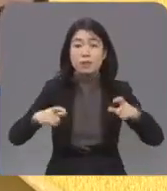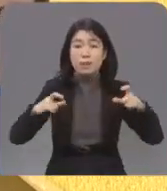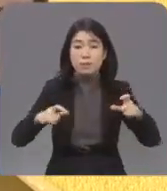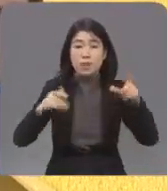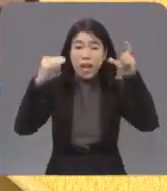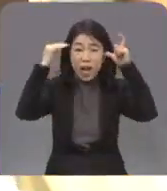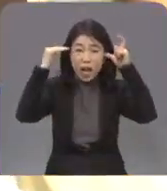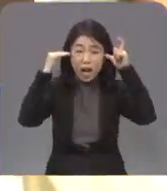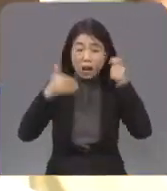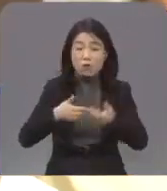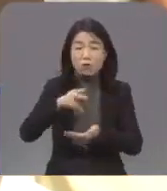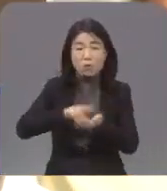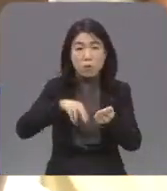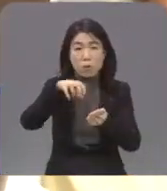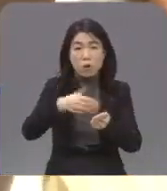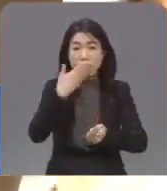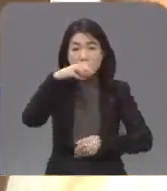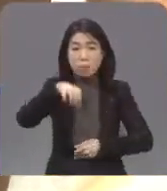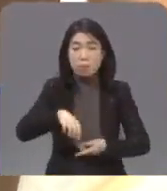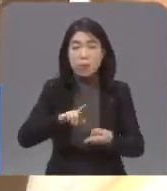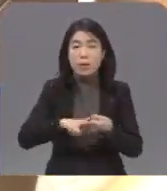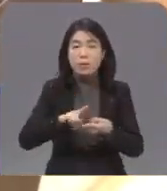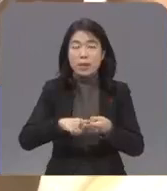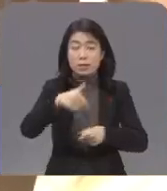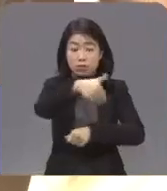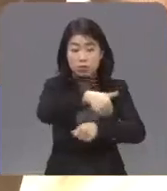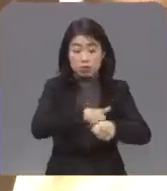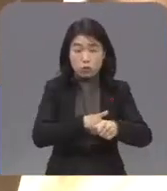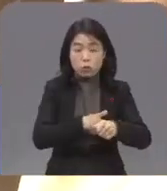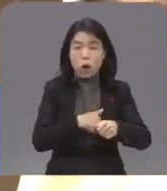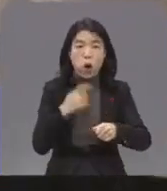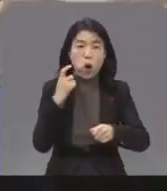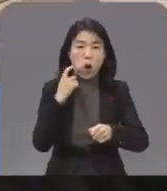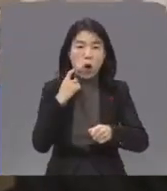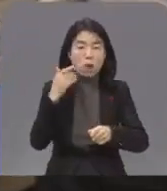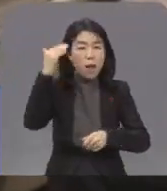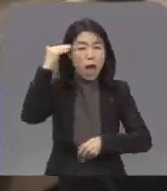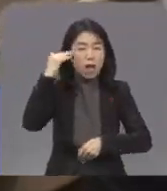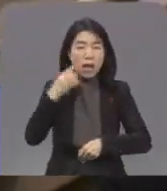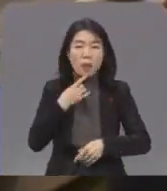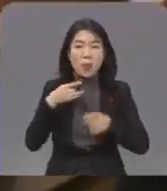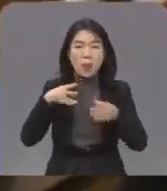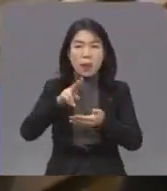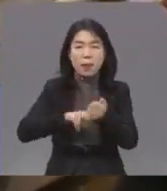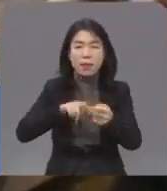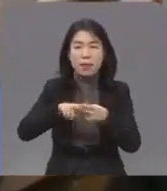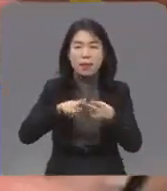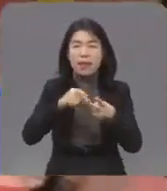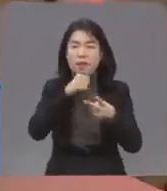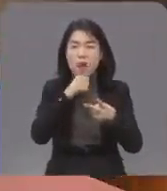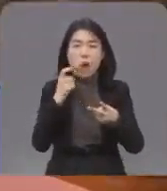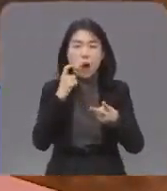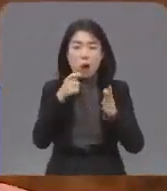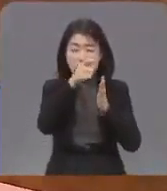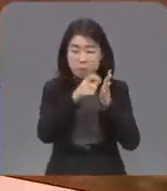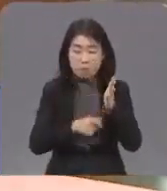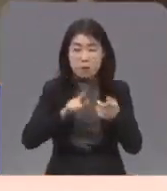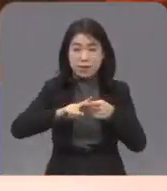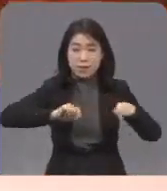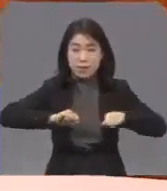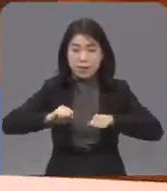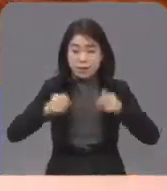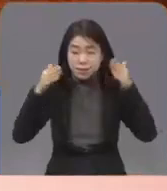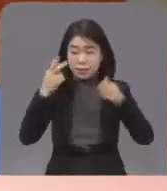한우 유통업체와 음식점을 대상으로 수입산 소고기를 한우로 속여서 팔거나 등급을 허위로 표시하는 등의 행위를